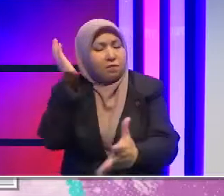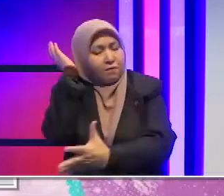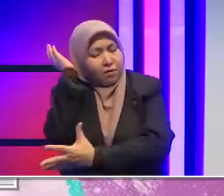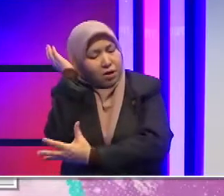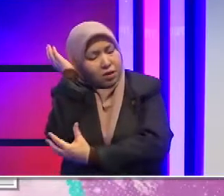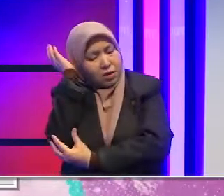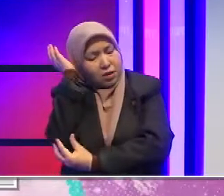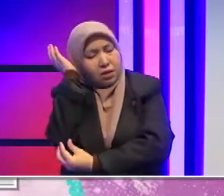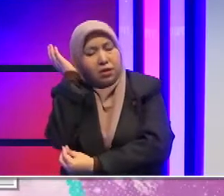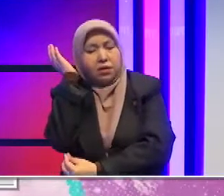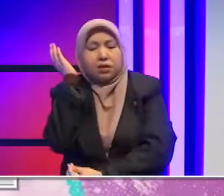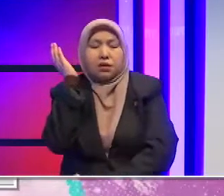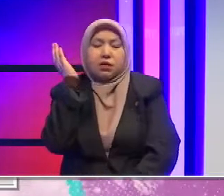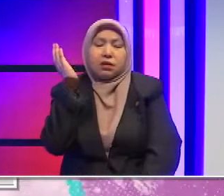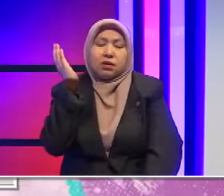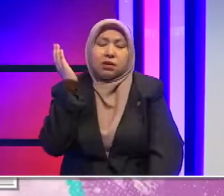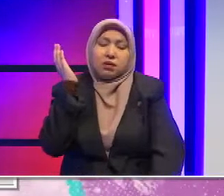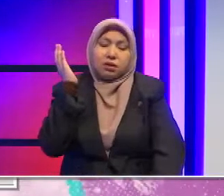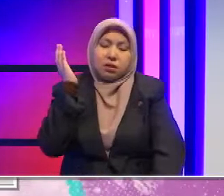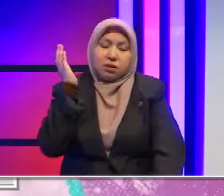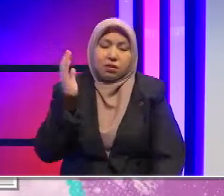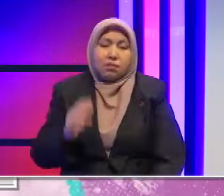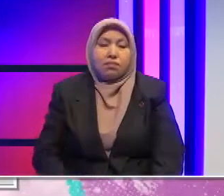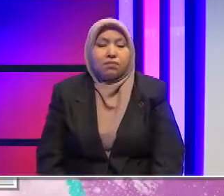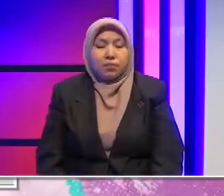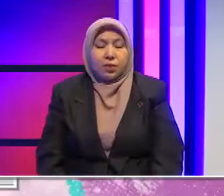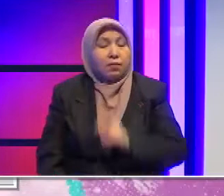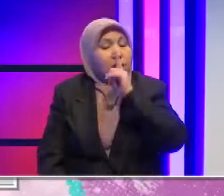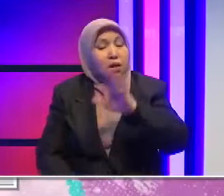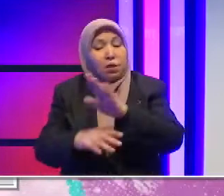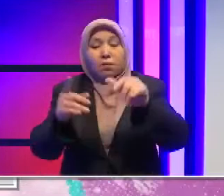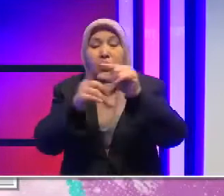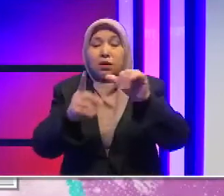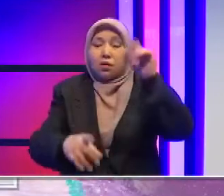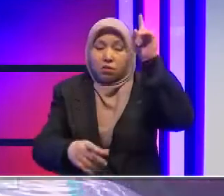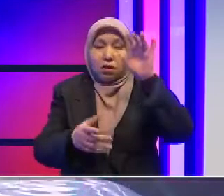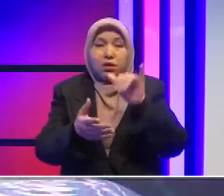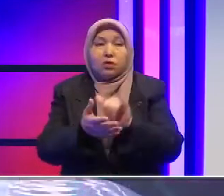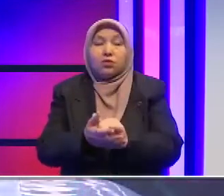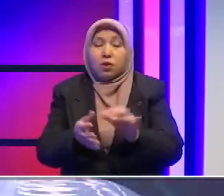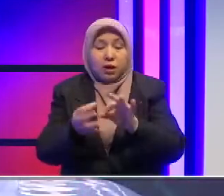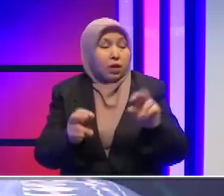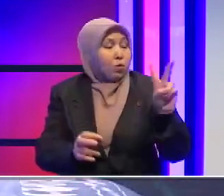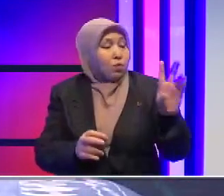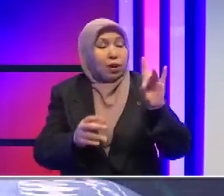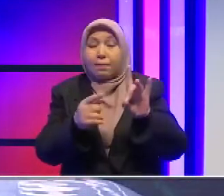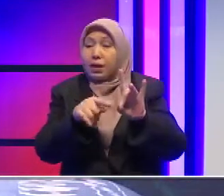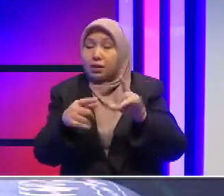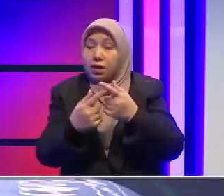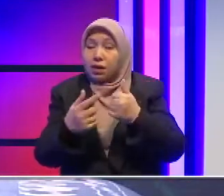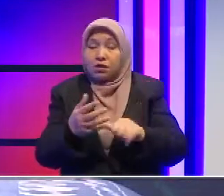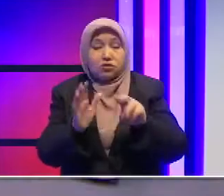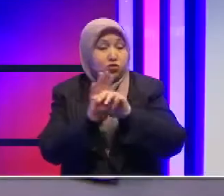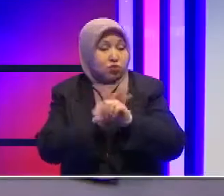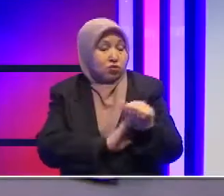الفقير. صدق الله. Surah Al-Azim ayat 28 daripada surah Al-Hajj pada